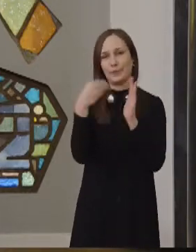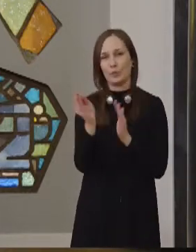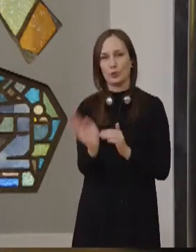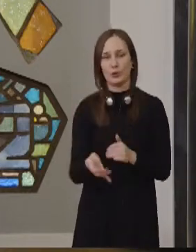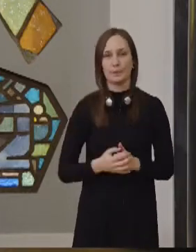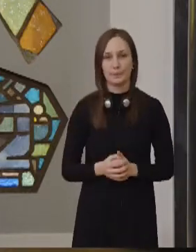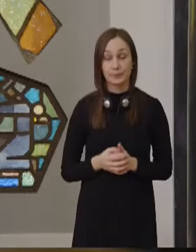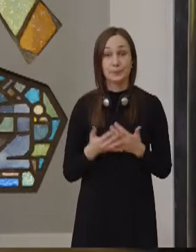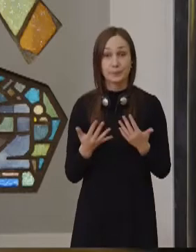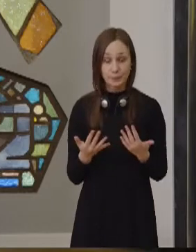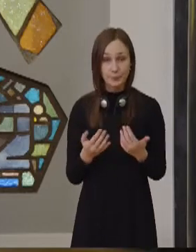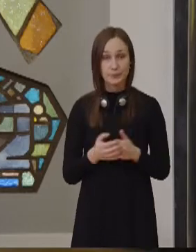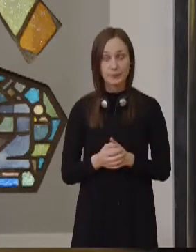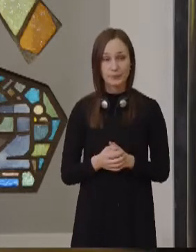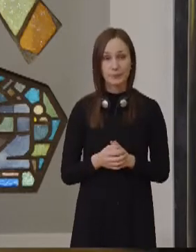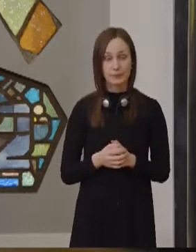atributika. Gerai, tai kągi.